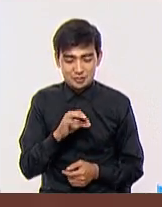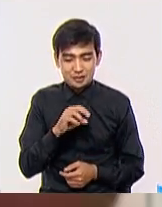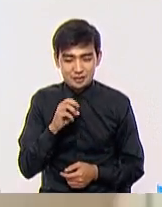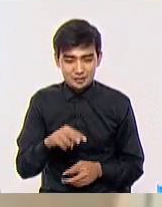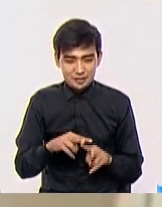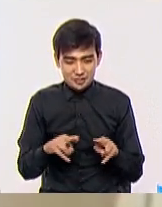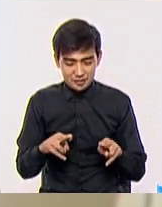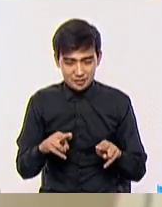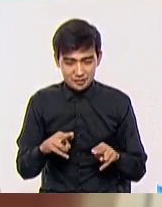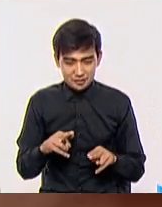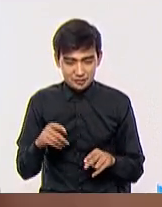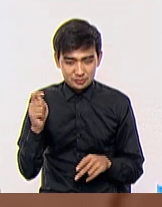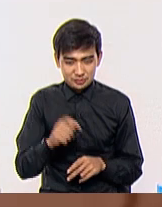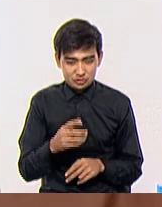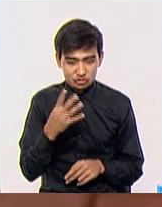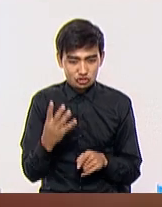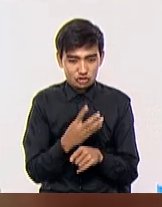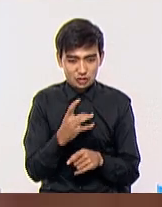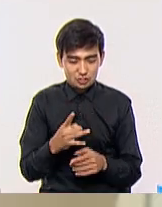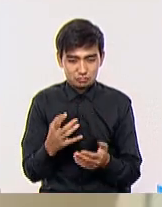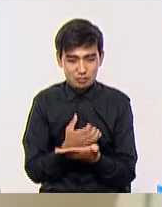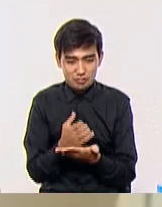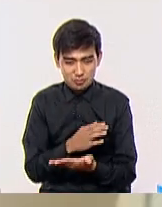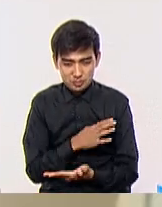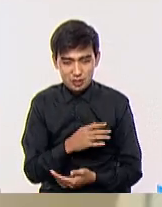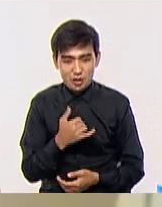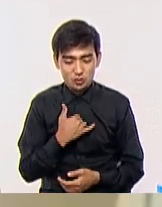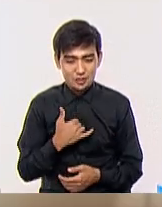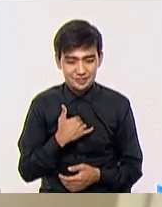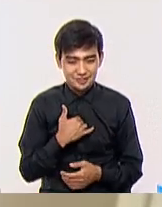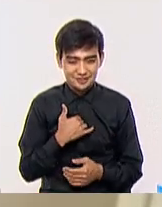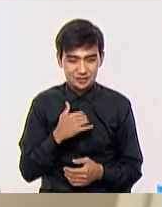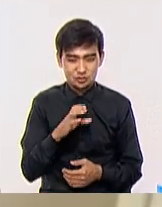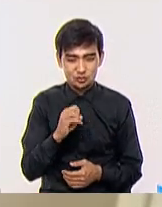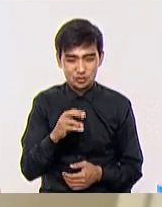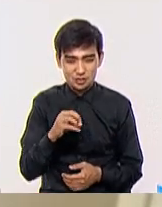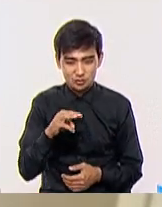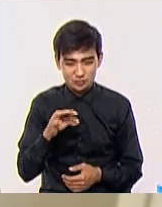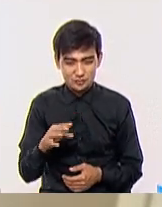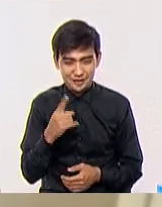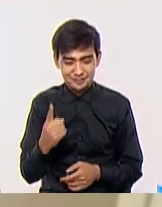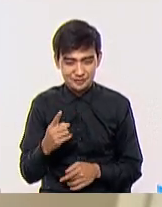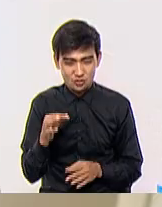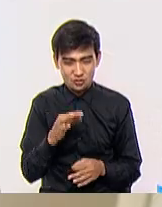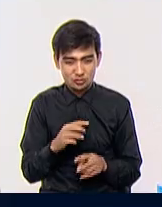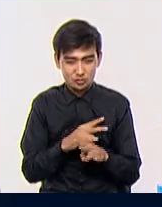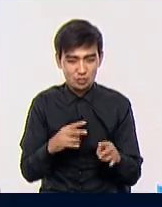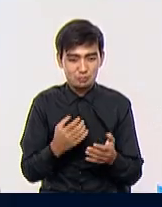сонау Бостандық аралынан келген адам төрт дүркін олимпиада чемпионы атады, а бізде Елдос Сметовтен басқа балуандардың ешқайсысы екі олимпиададан тіпті оза